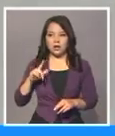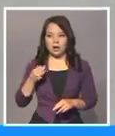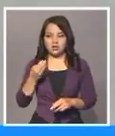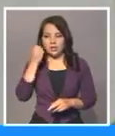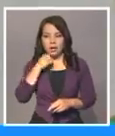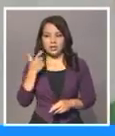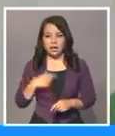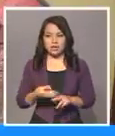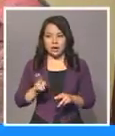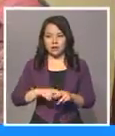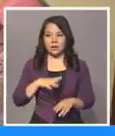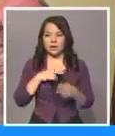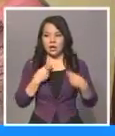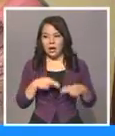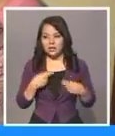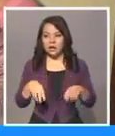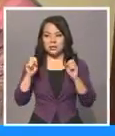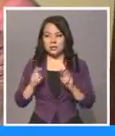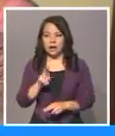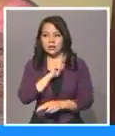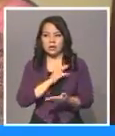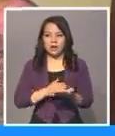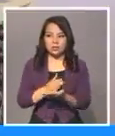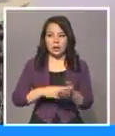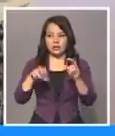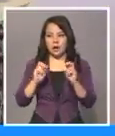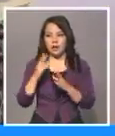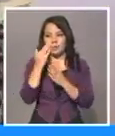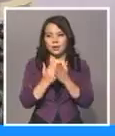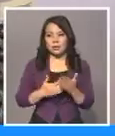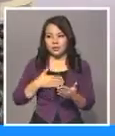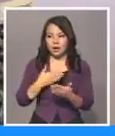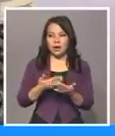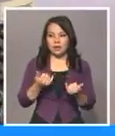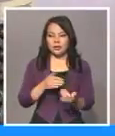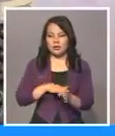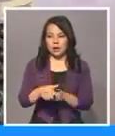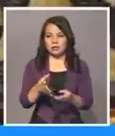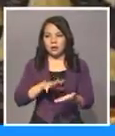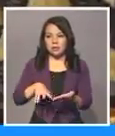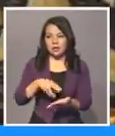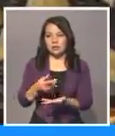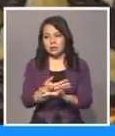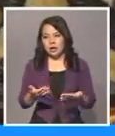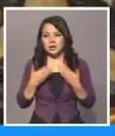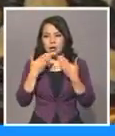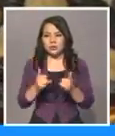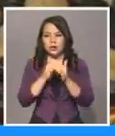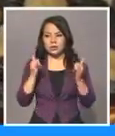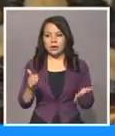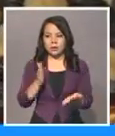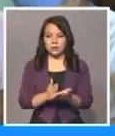қарамай еңбек етуді жөн санап, арнайы бағдарламаның көмегіне жүнген. Бүгінде тірлігі алға басып, пісіретін тәтті өнімдеріне сұраныс артып